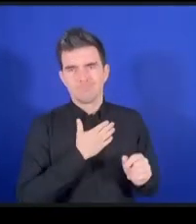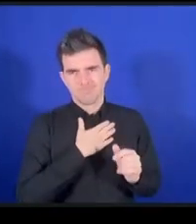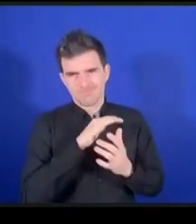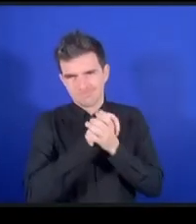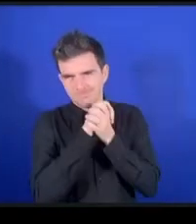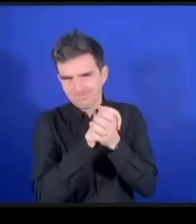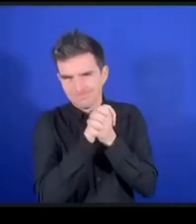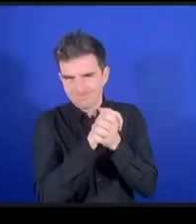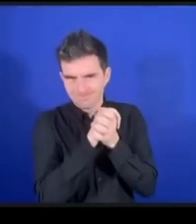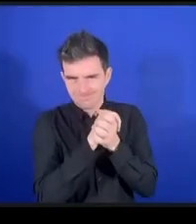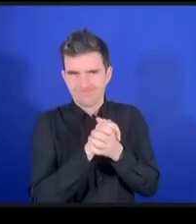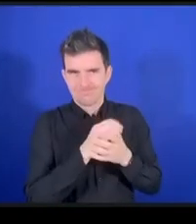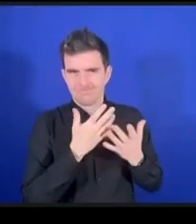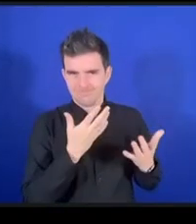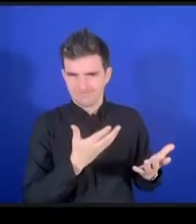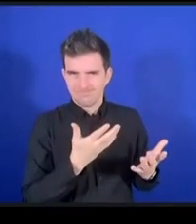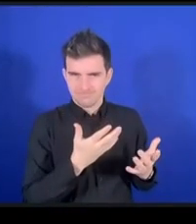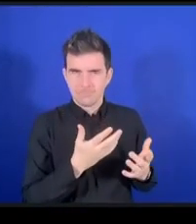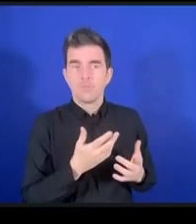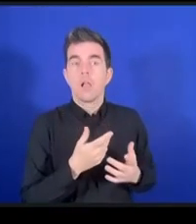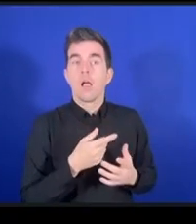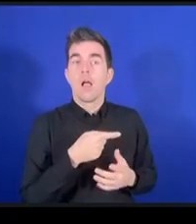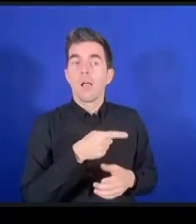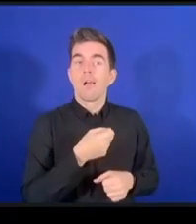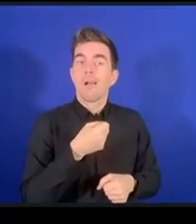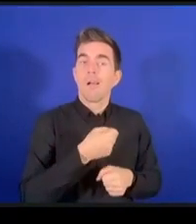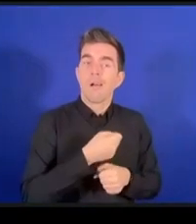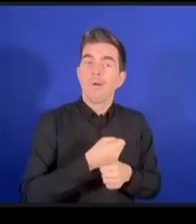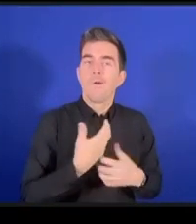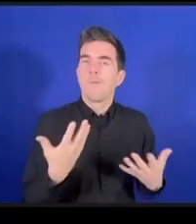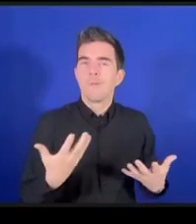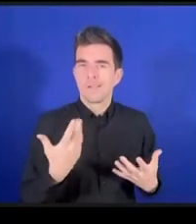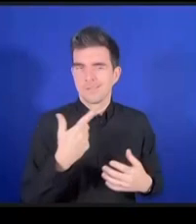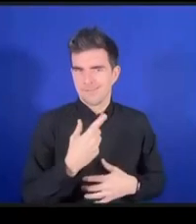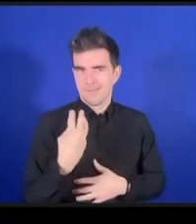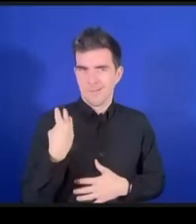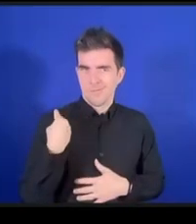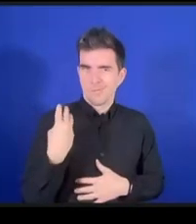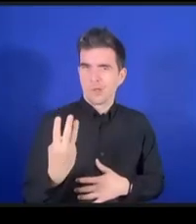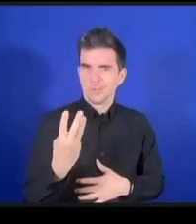писан который сечас находится в